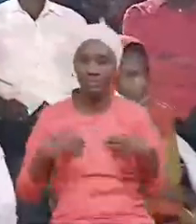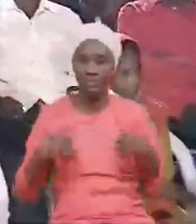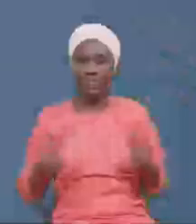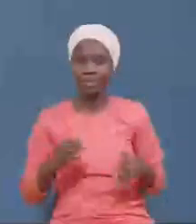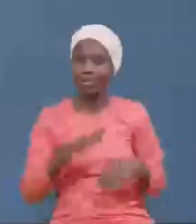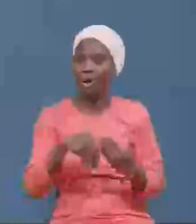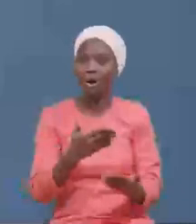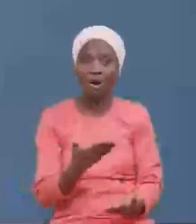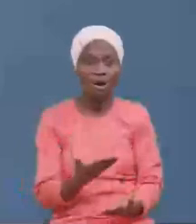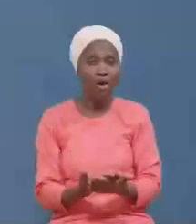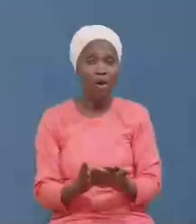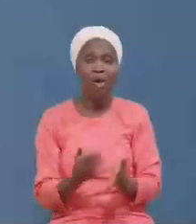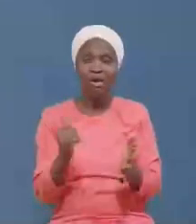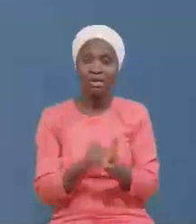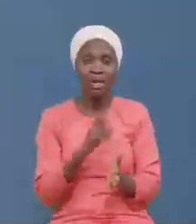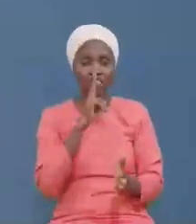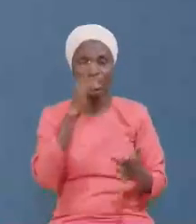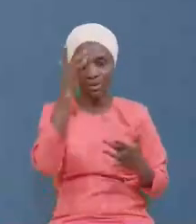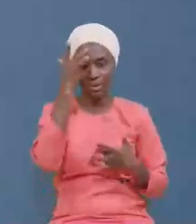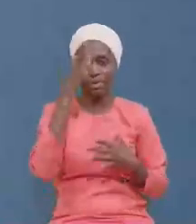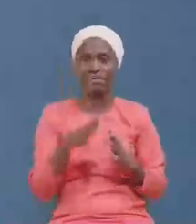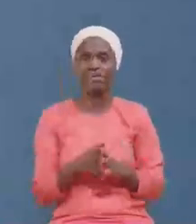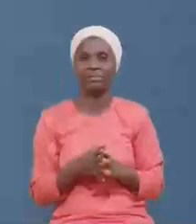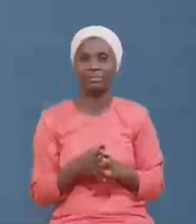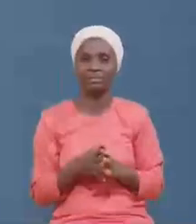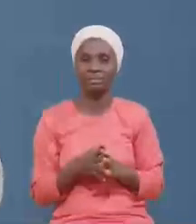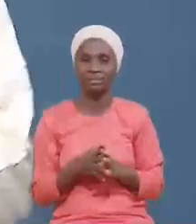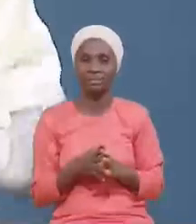Et il guérit tous les malades.